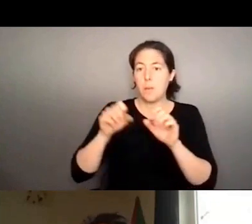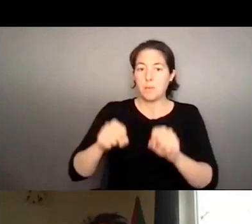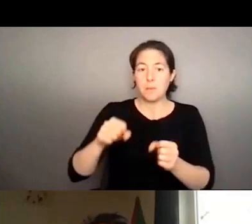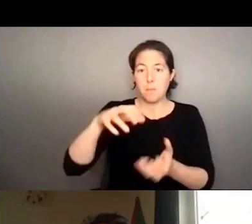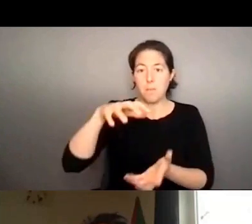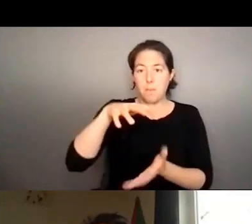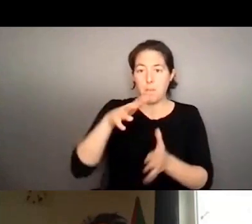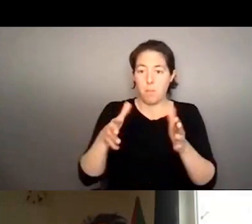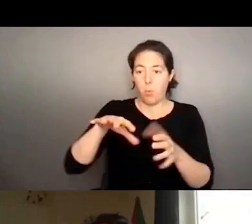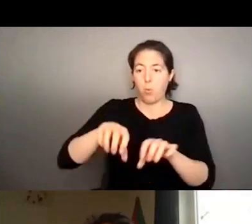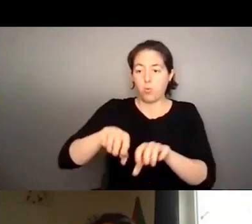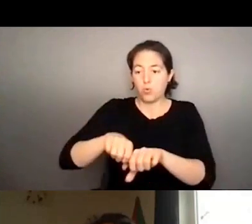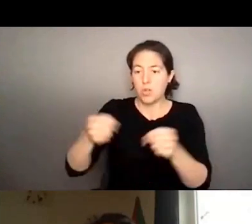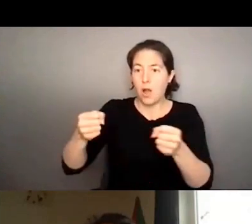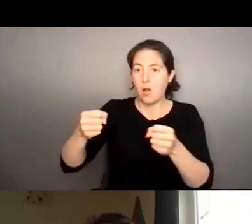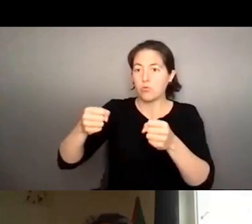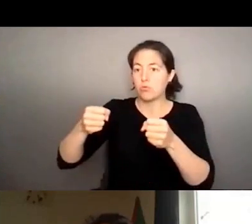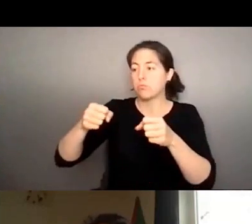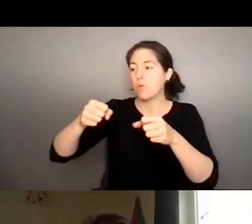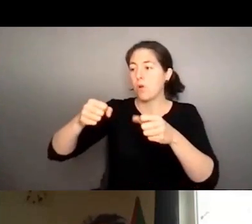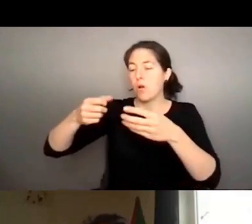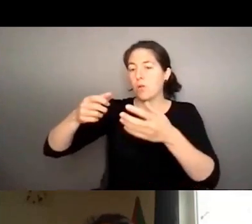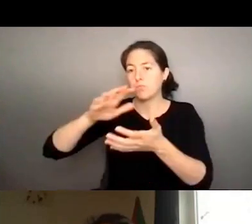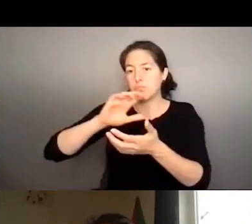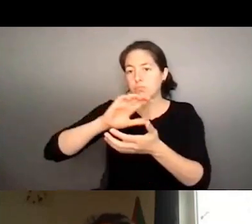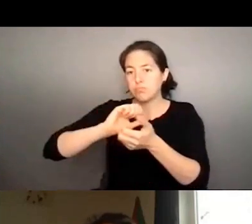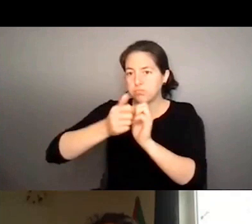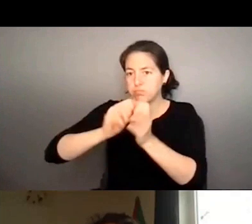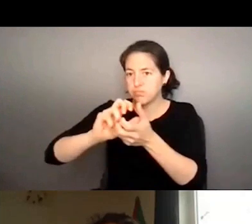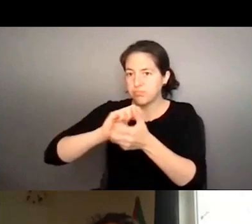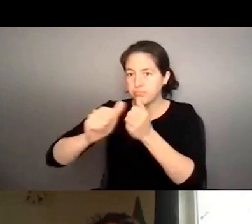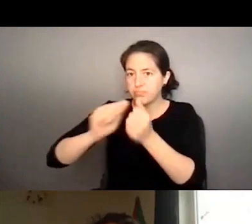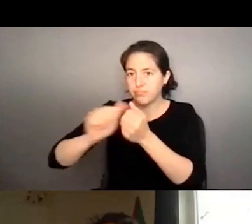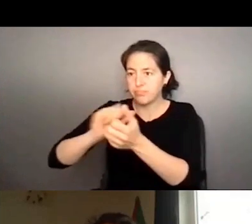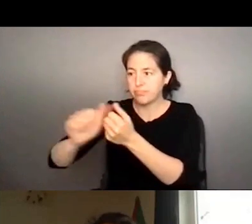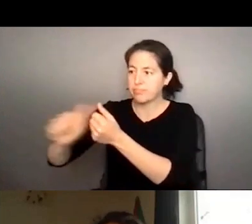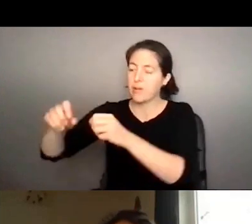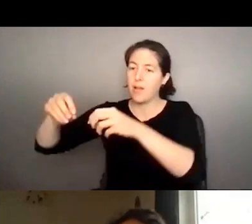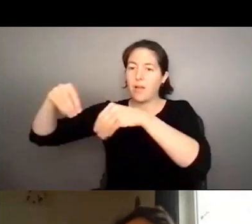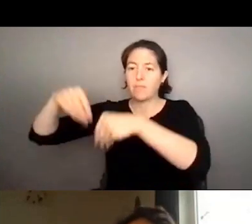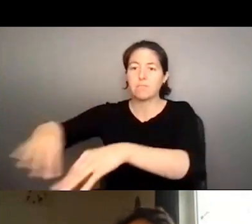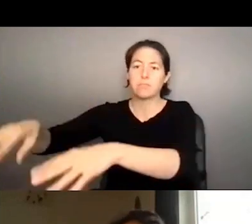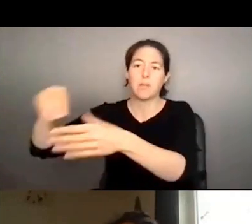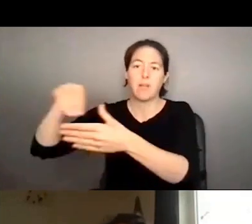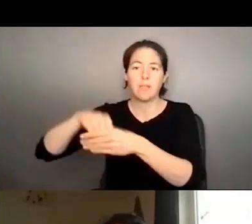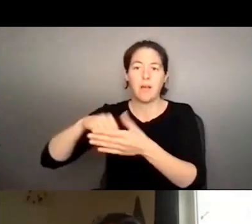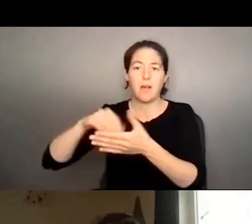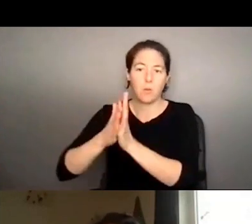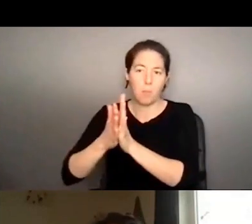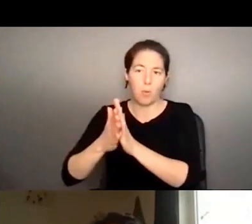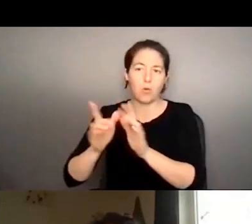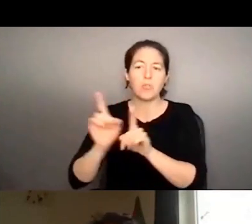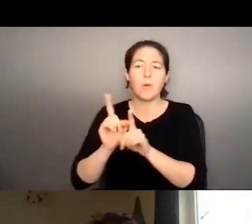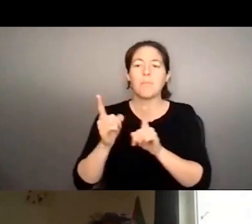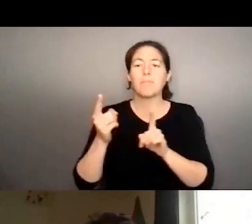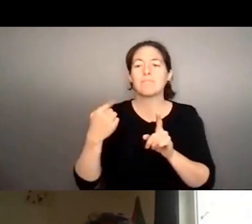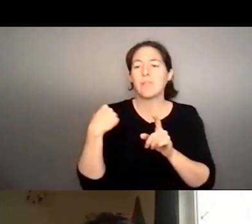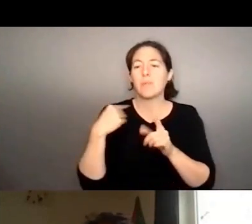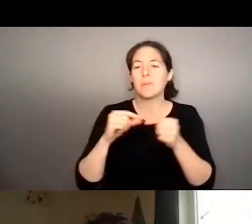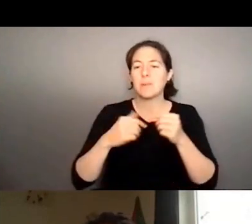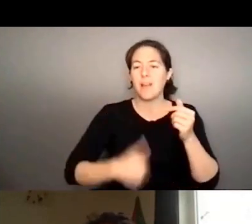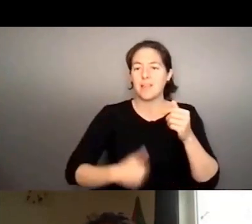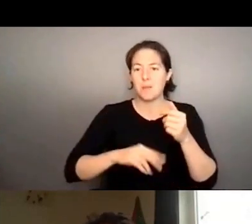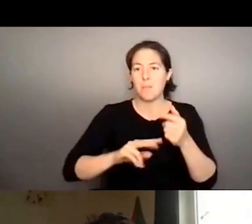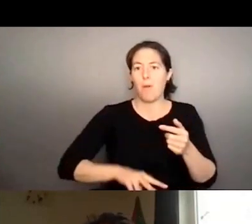matières résiduelles. Encore l'idée là, de l'estomac à l'envers. Je vais aller vers le jardin, mais juste